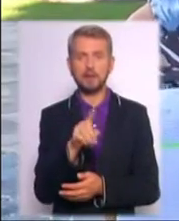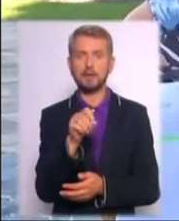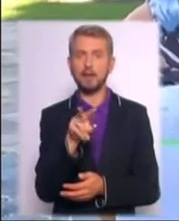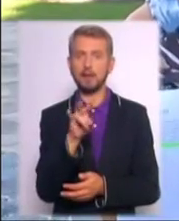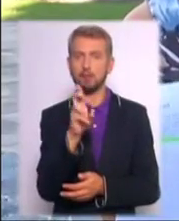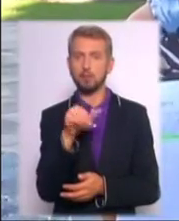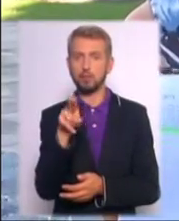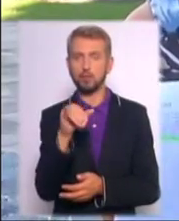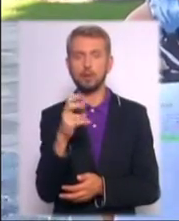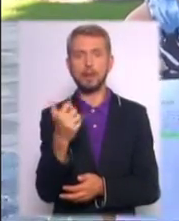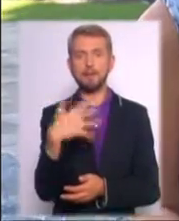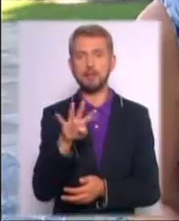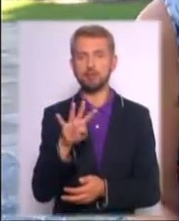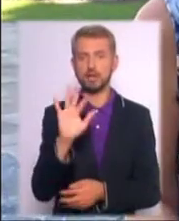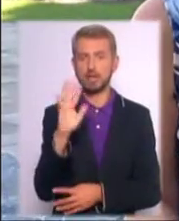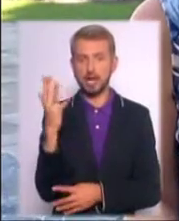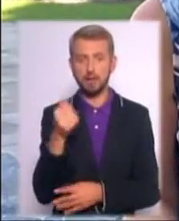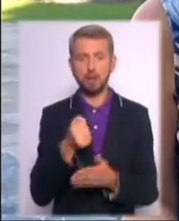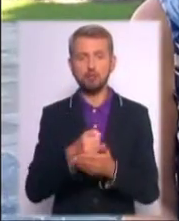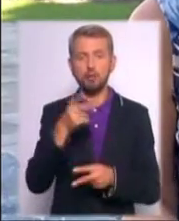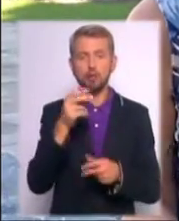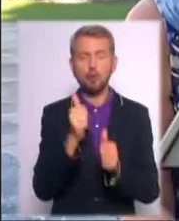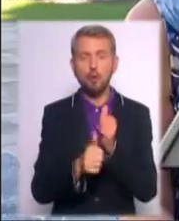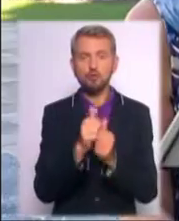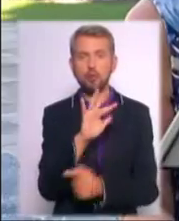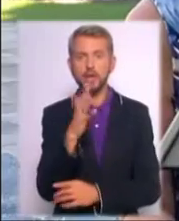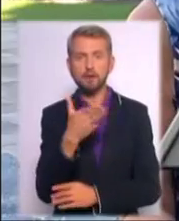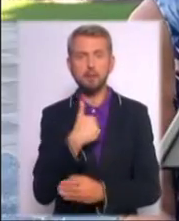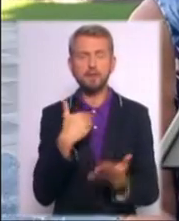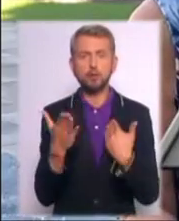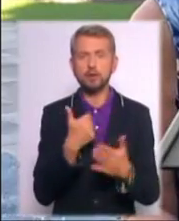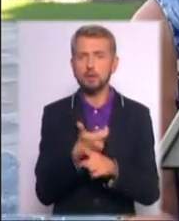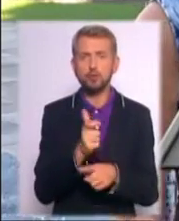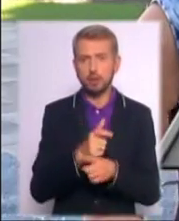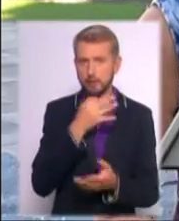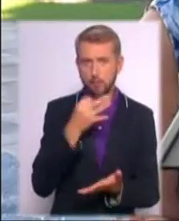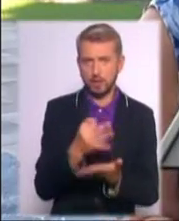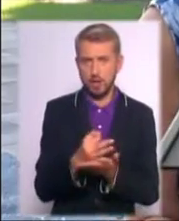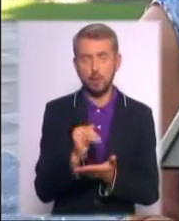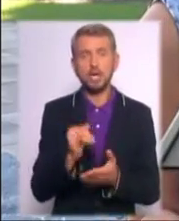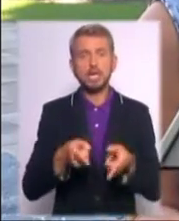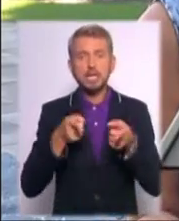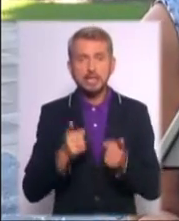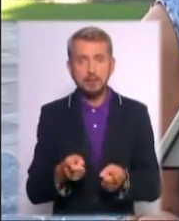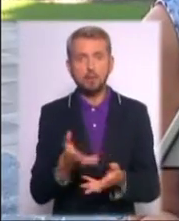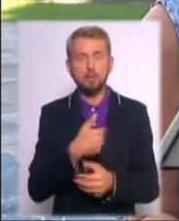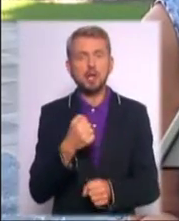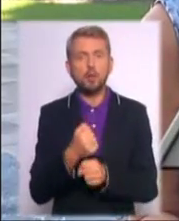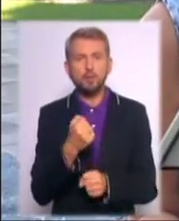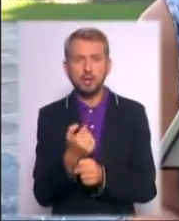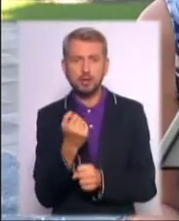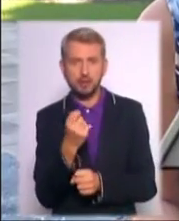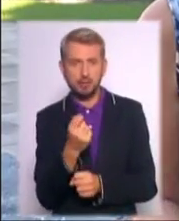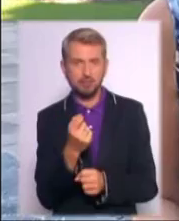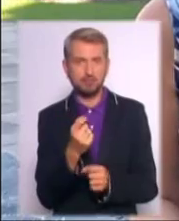на 54 дерева. До кожного дерева ми відносимося дуже відповідально. І дійсно, ми робили дещо з